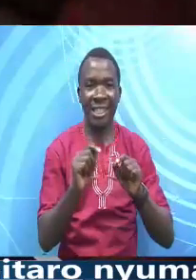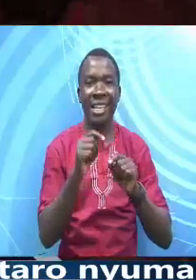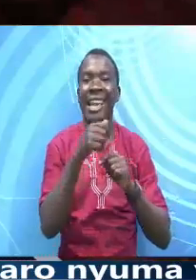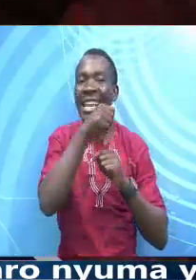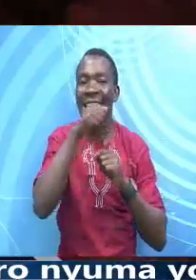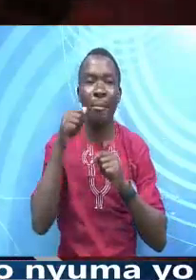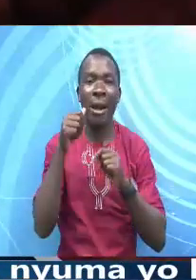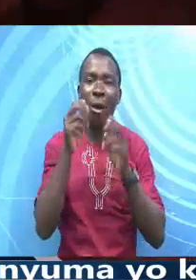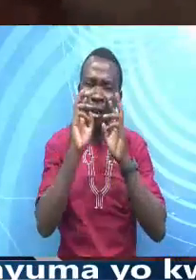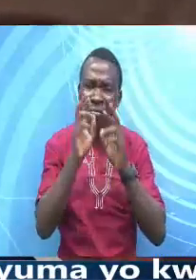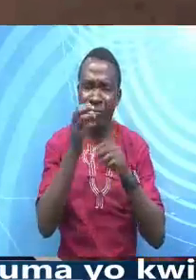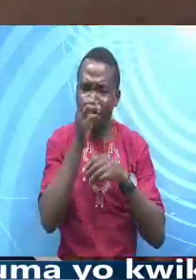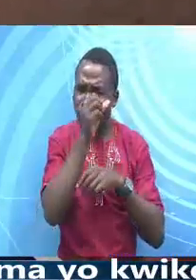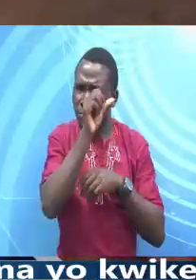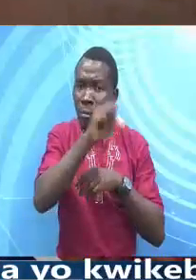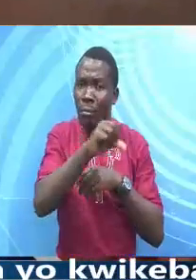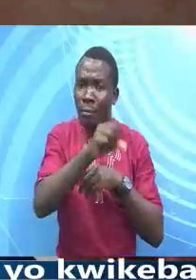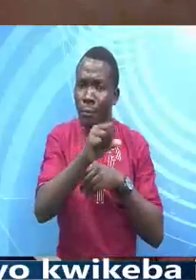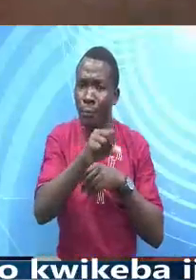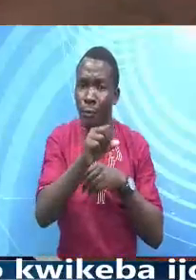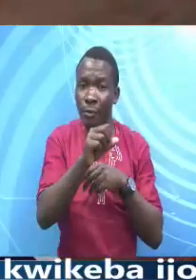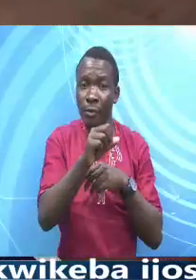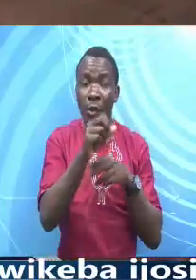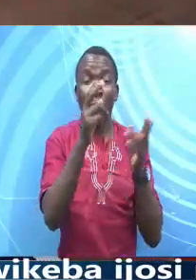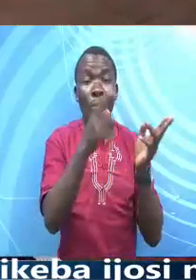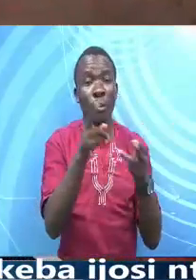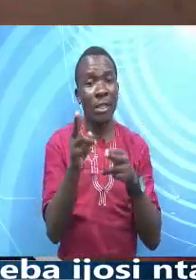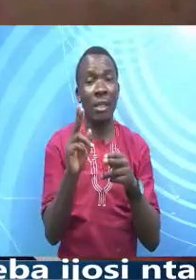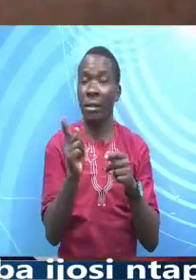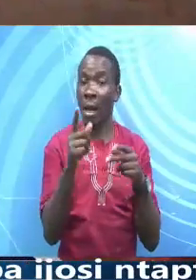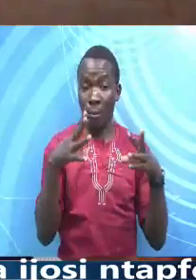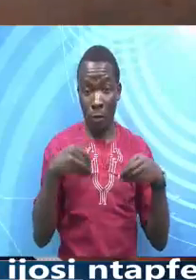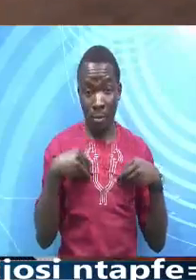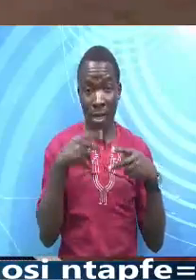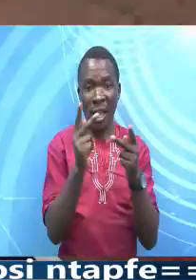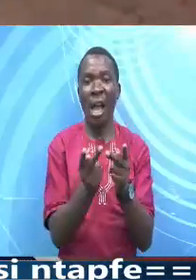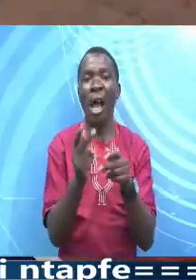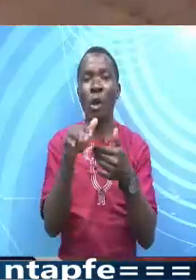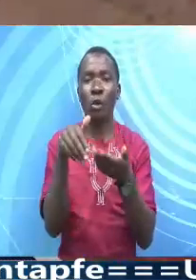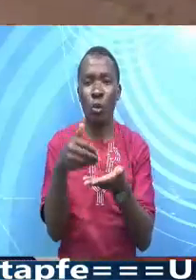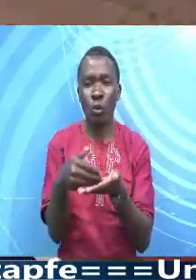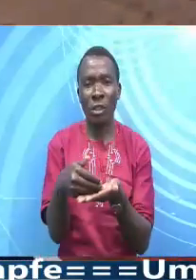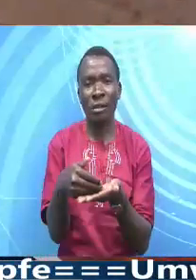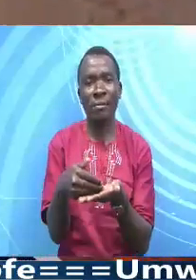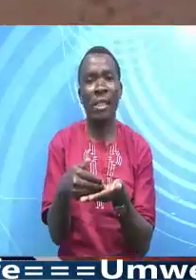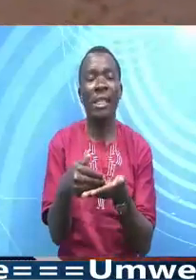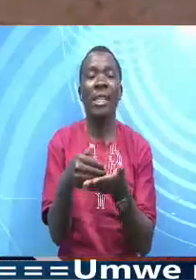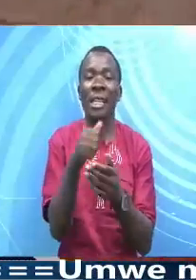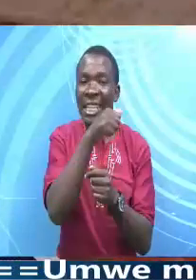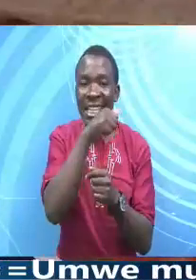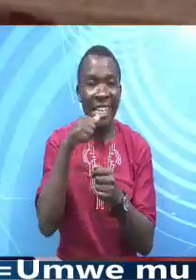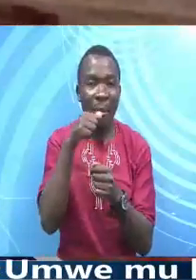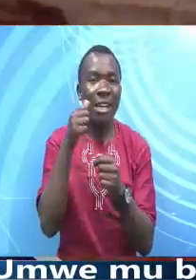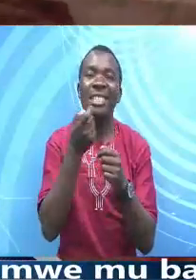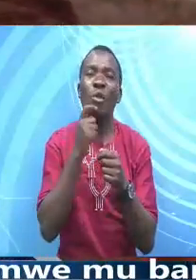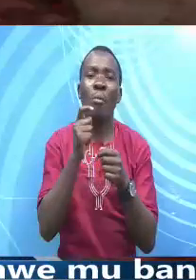ukaca hari umunuko. Ntabwo ubundi byemewe n'aho ariho hose inyama zigomba